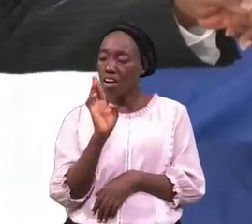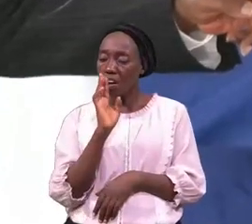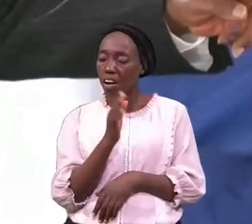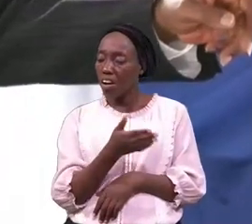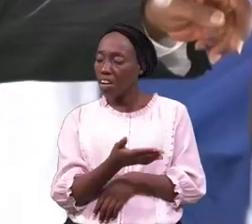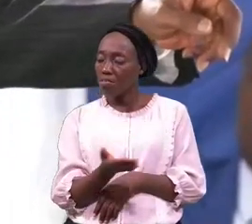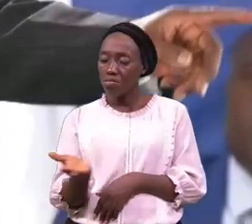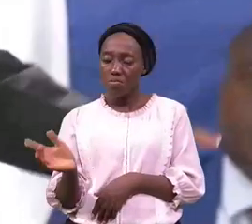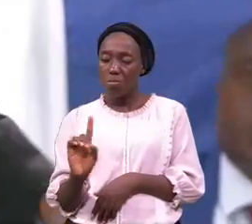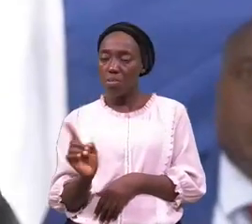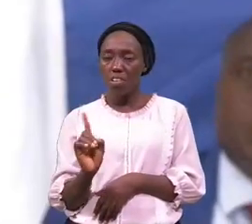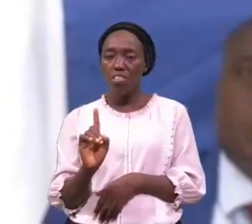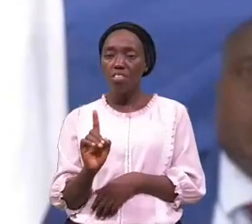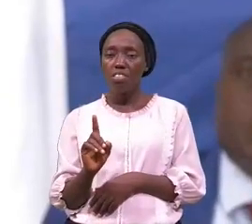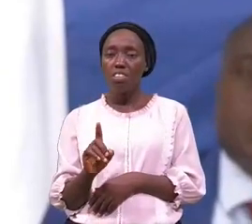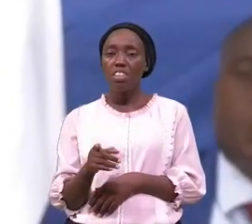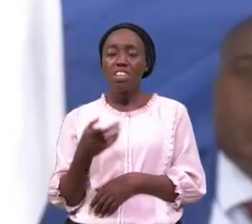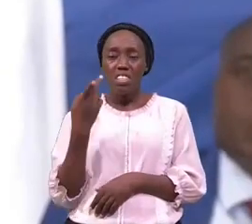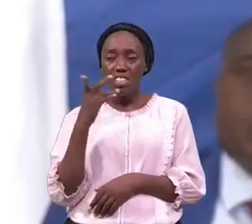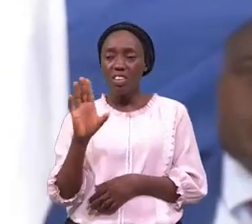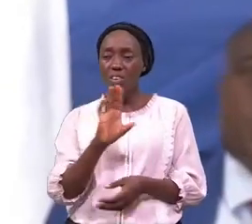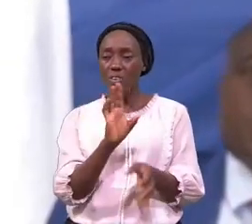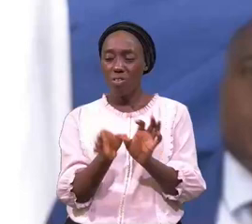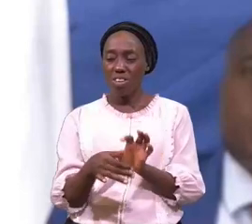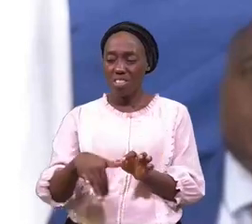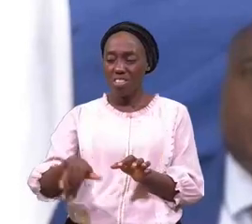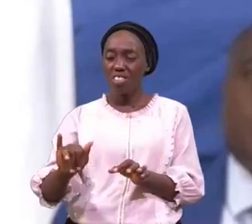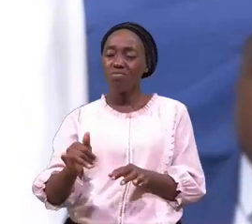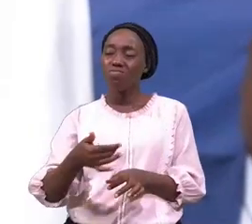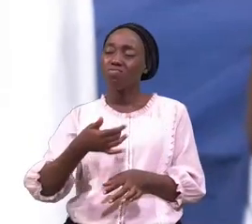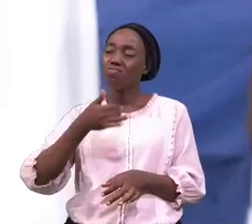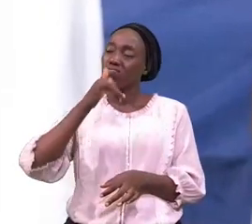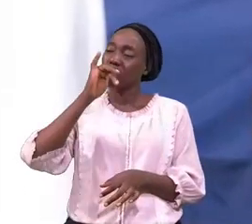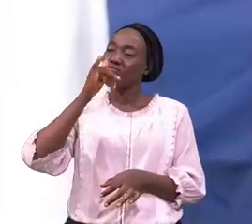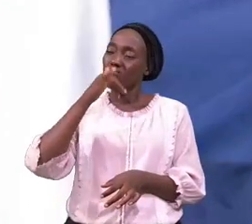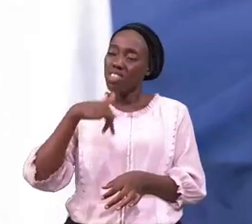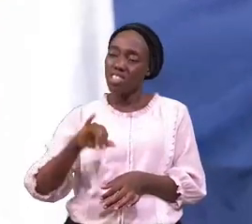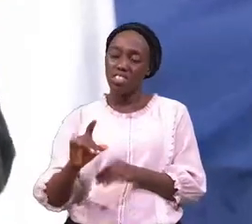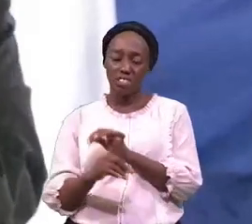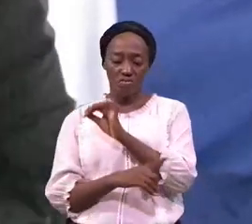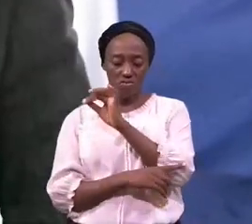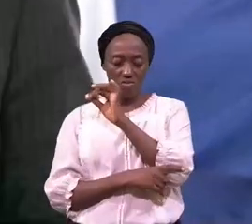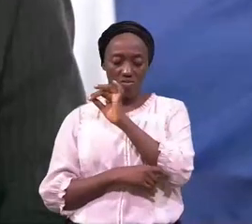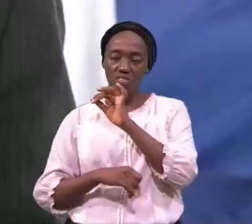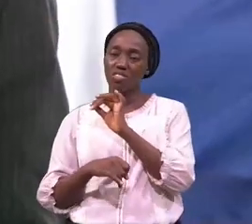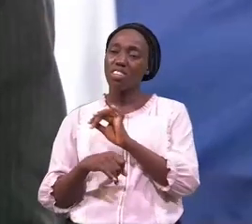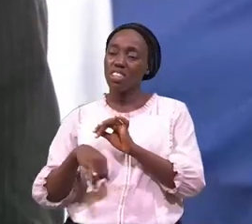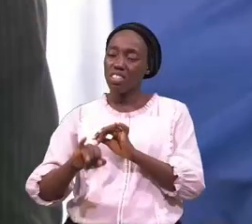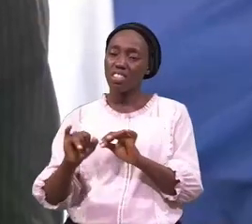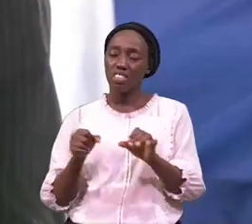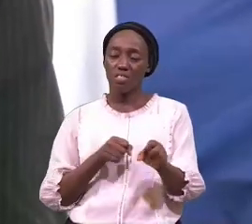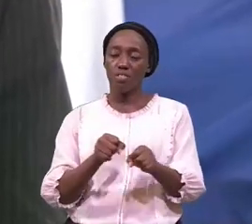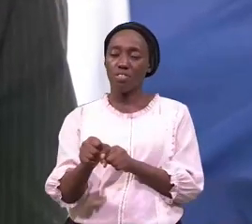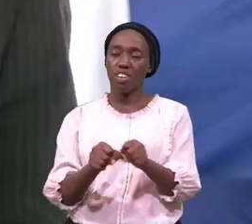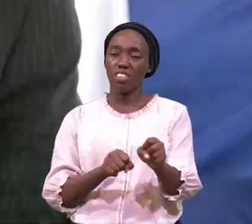ton converti. Il continue à boire. Il continue à se bagarrer. Il continue à voler. Et tu dis que toi-même, tu es